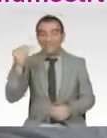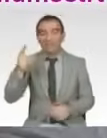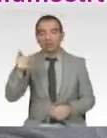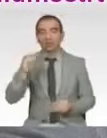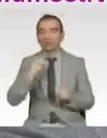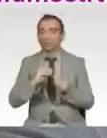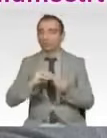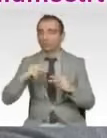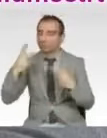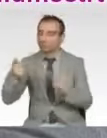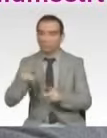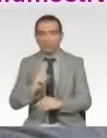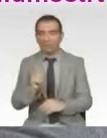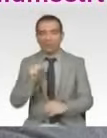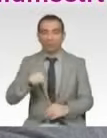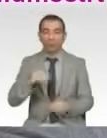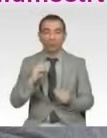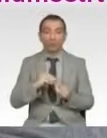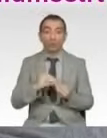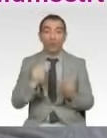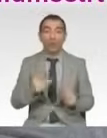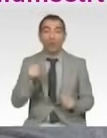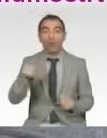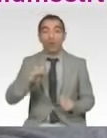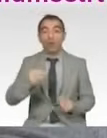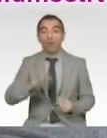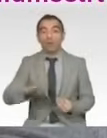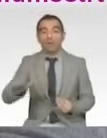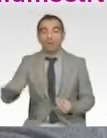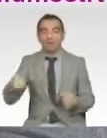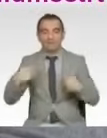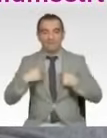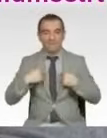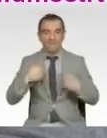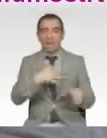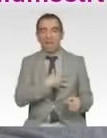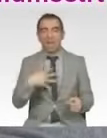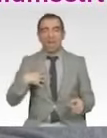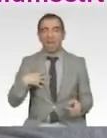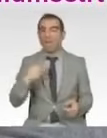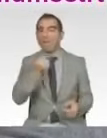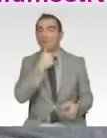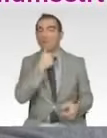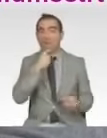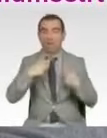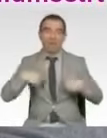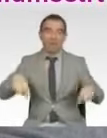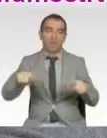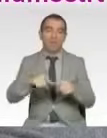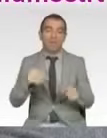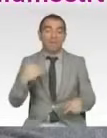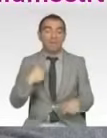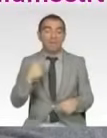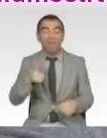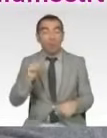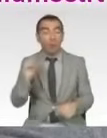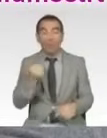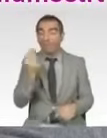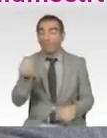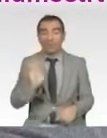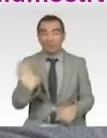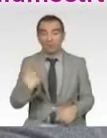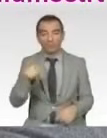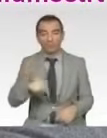yetiştirdin. Bugün suçlu olan o çocukları yetiştiren bizler, aynen anne öyle. Babalar. Aynen. Yani bizler değerlerimize sahip çıkmıyoruz. Bugün